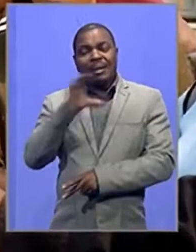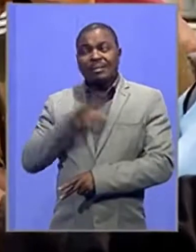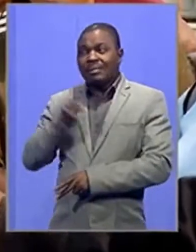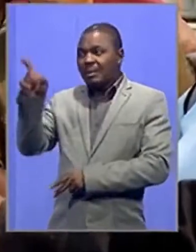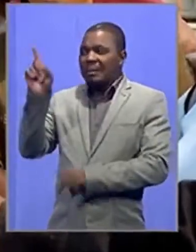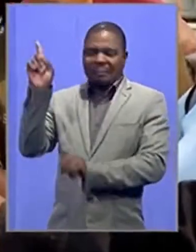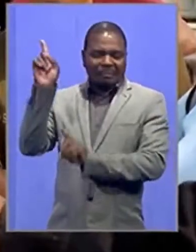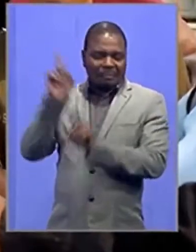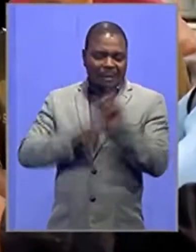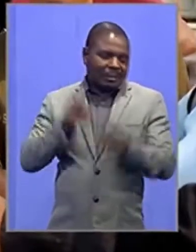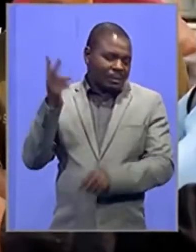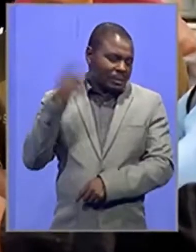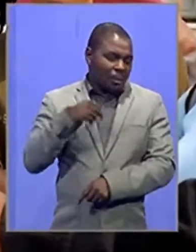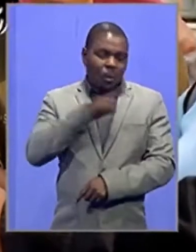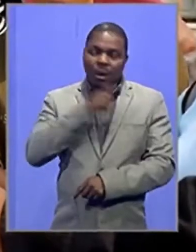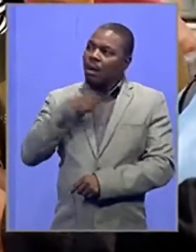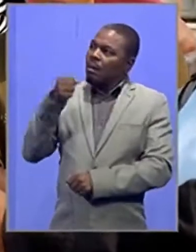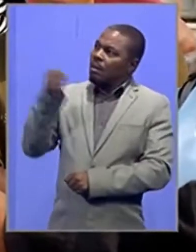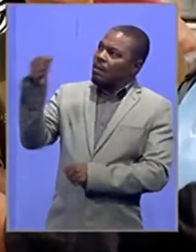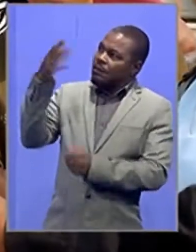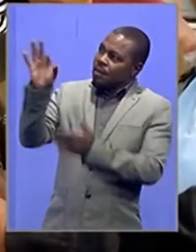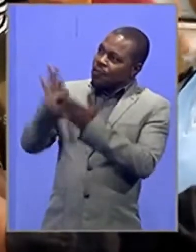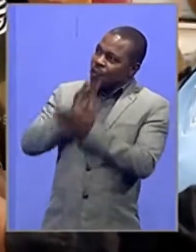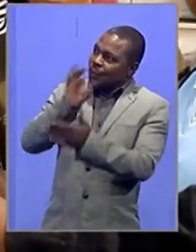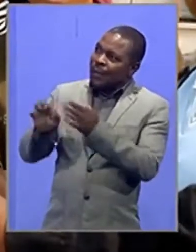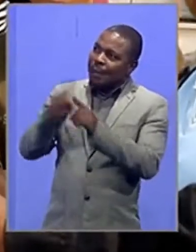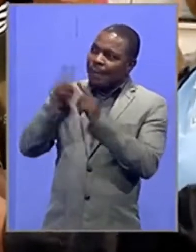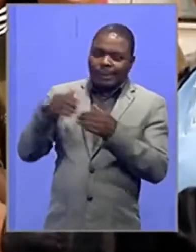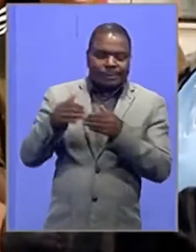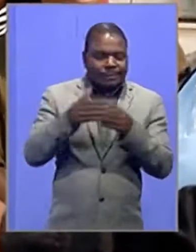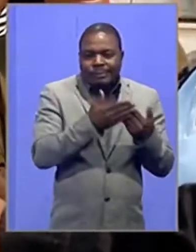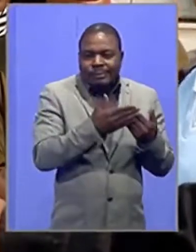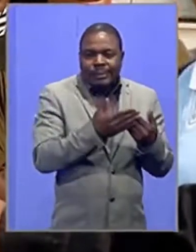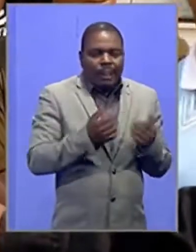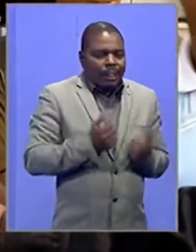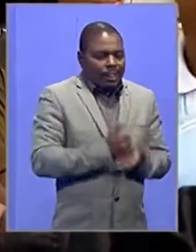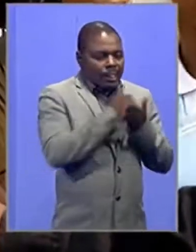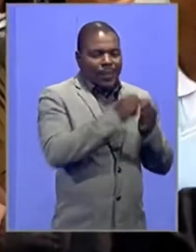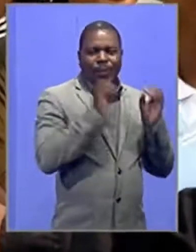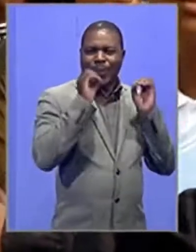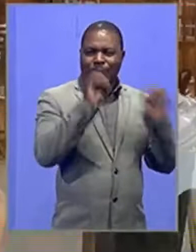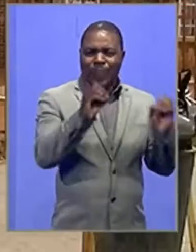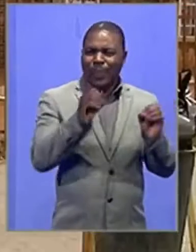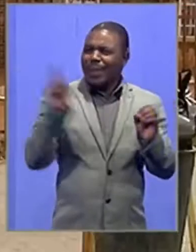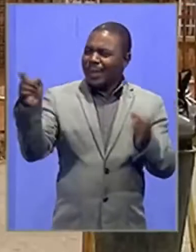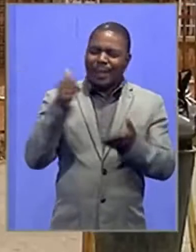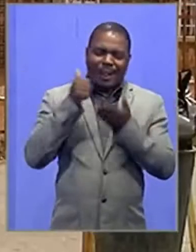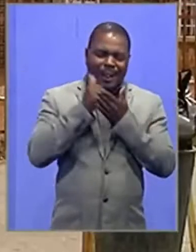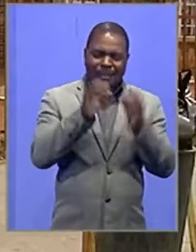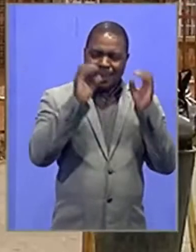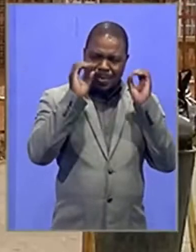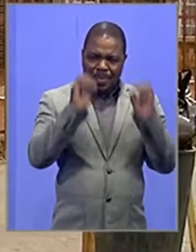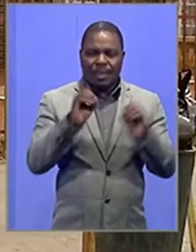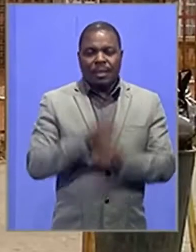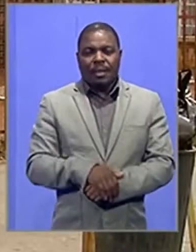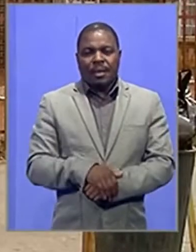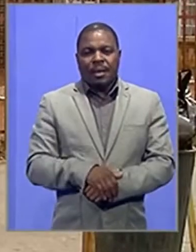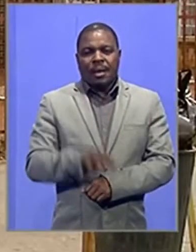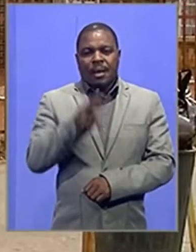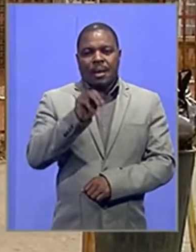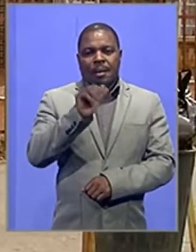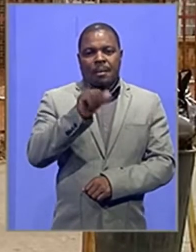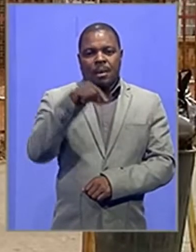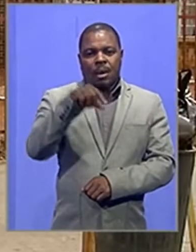mare ba beile gore ba re tlhokomele ha ba re direle nix ha re bone mosola wa bone. Masepala wa Maqwasi Hills